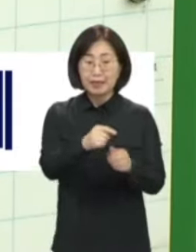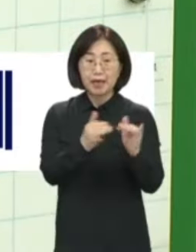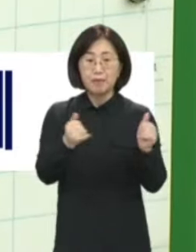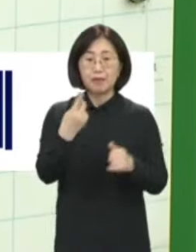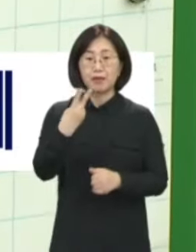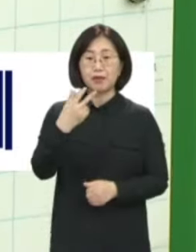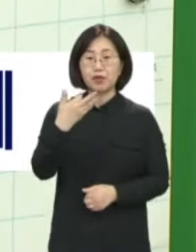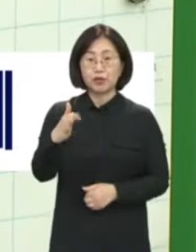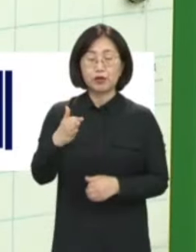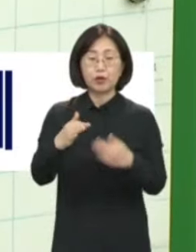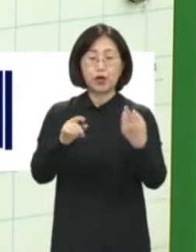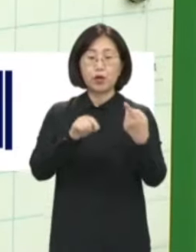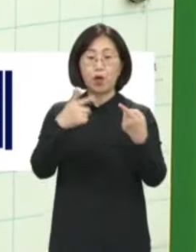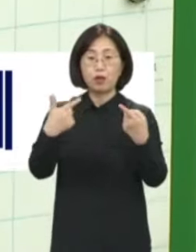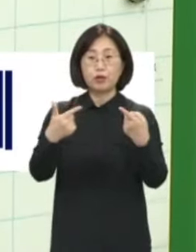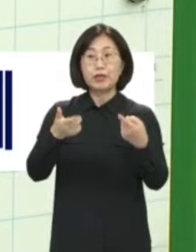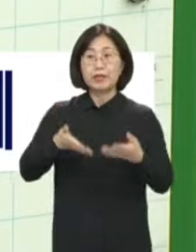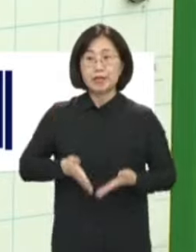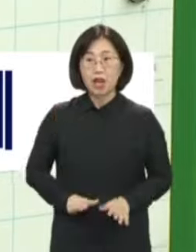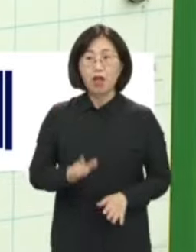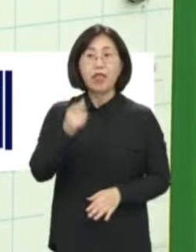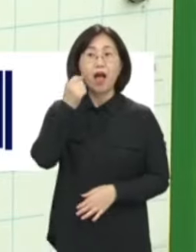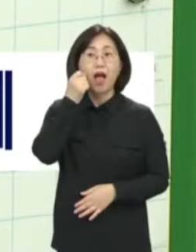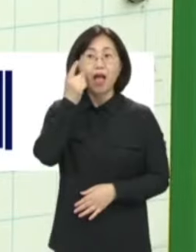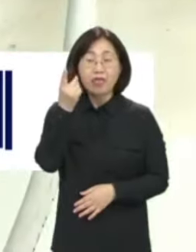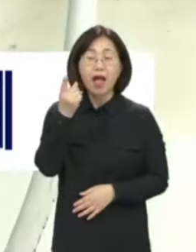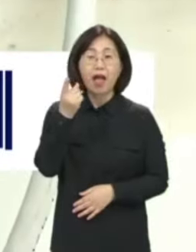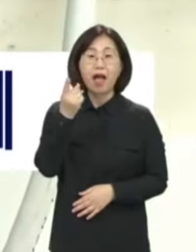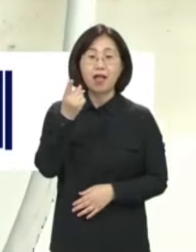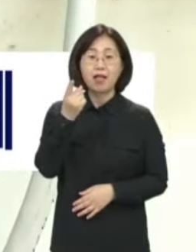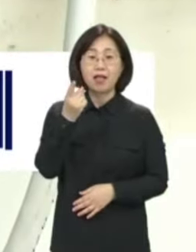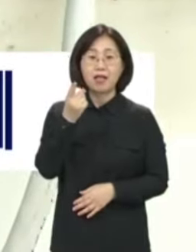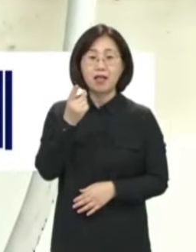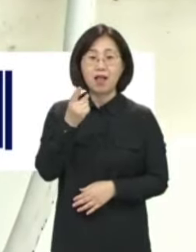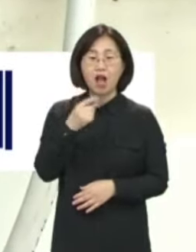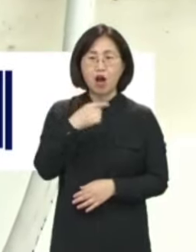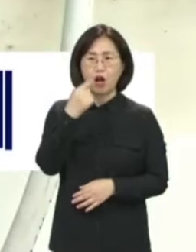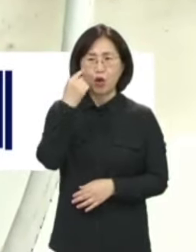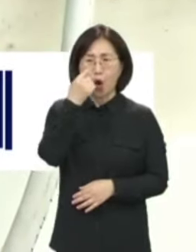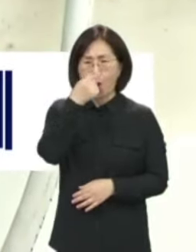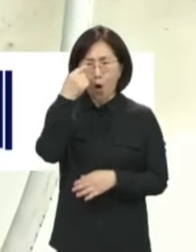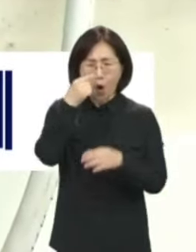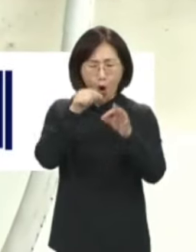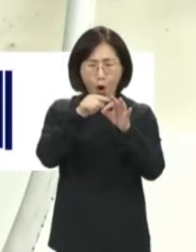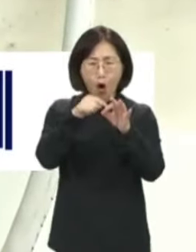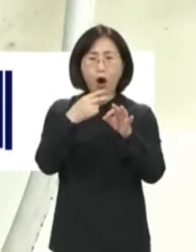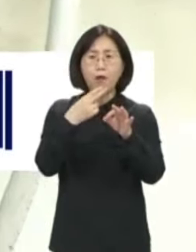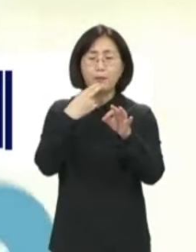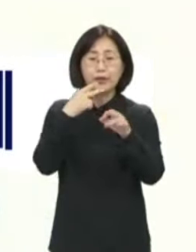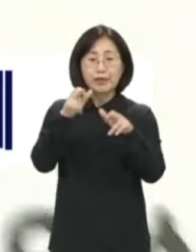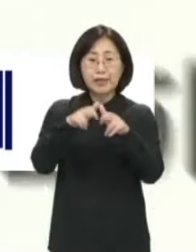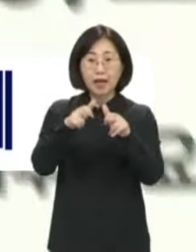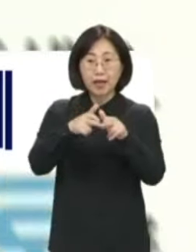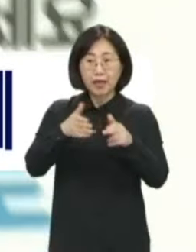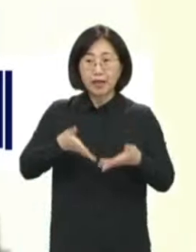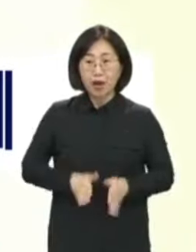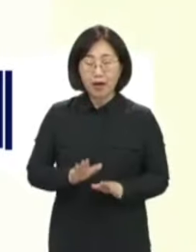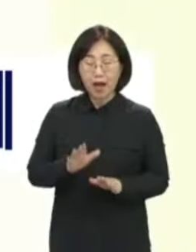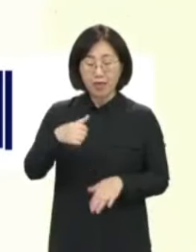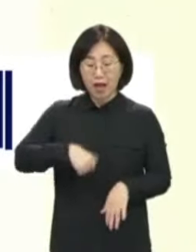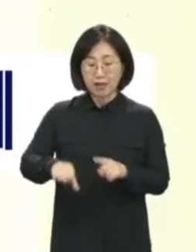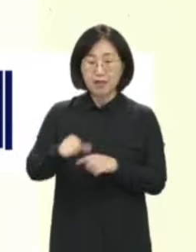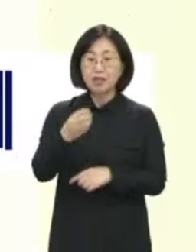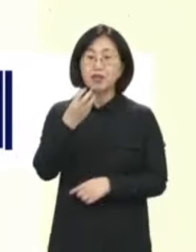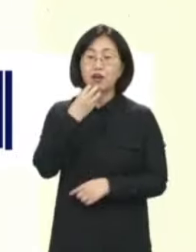2019년 1월 6일 출산한지 한 달만에 선천적 무안구증 등 장애를 안고 태어난 아들을